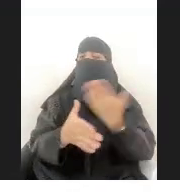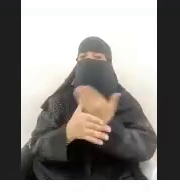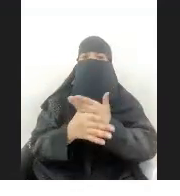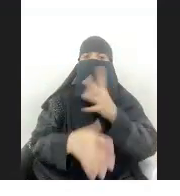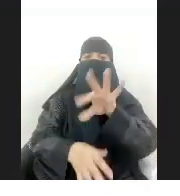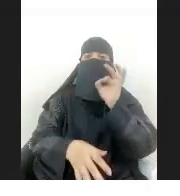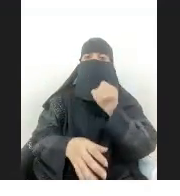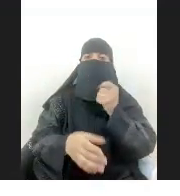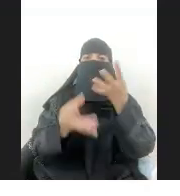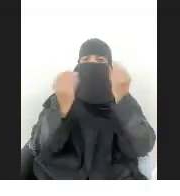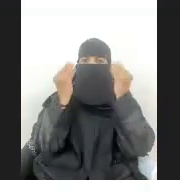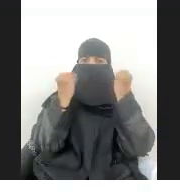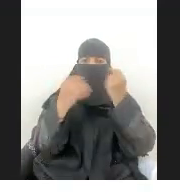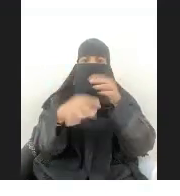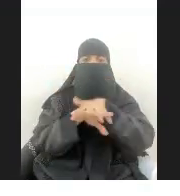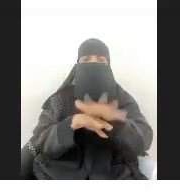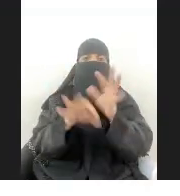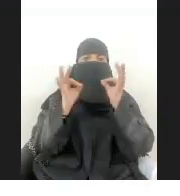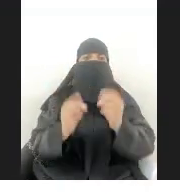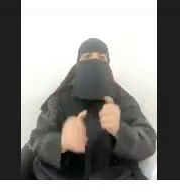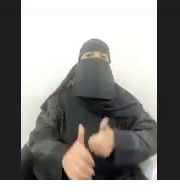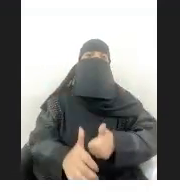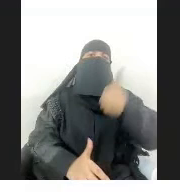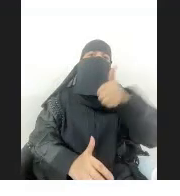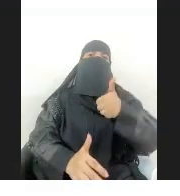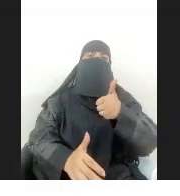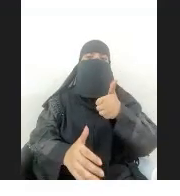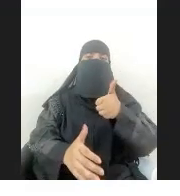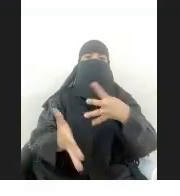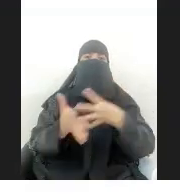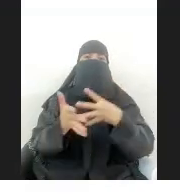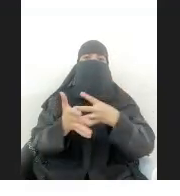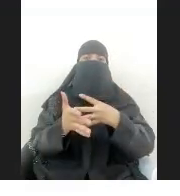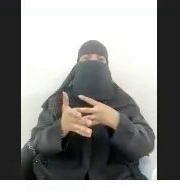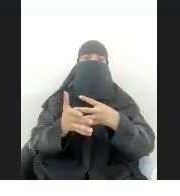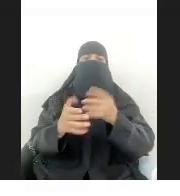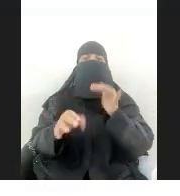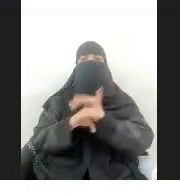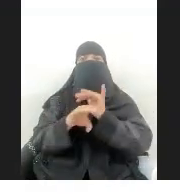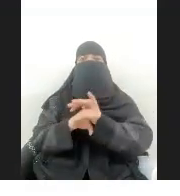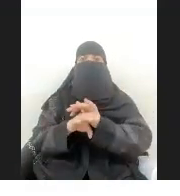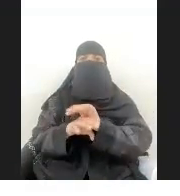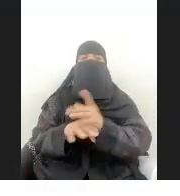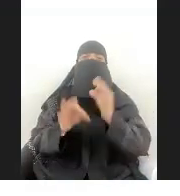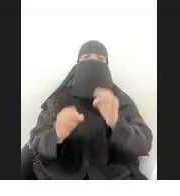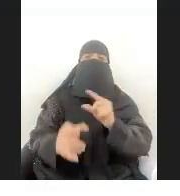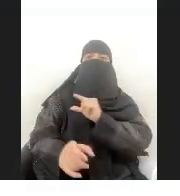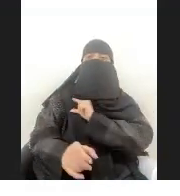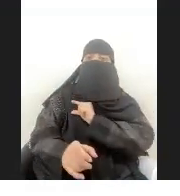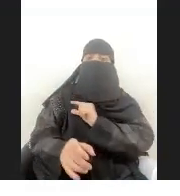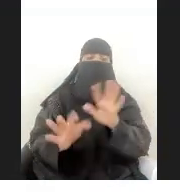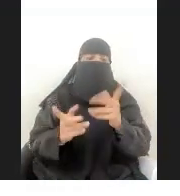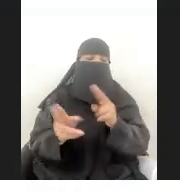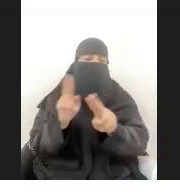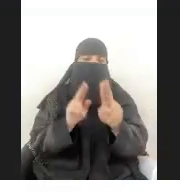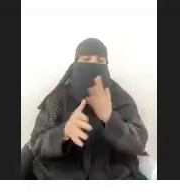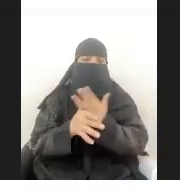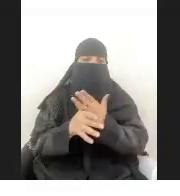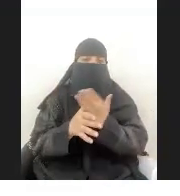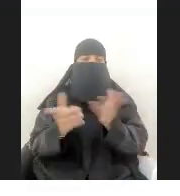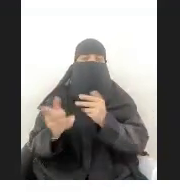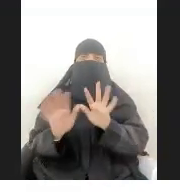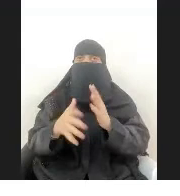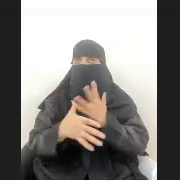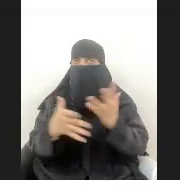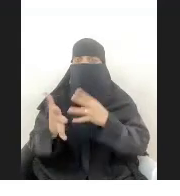المدمج اختيار مناسب للجامعات ولأعضاء هيئة التدريس وبالنسبة للطلاب؟ في كثير من الجامعات تشوف التعلم المدمج